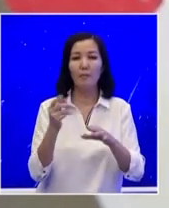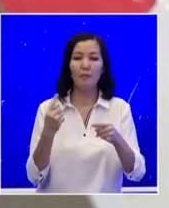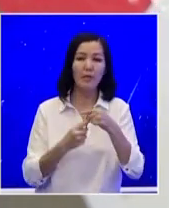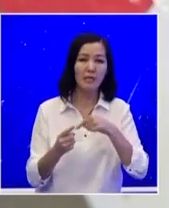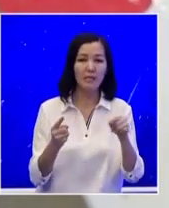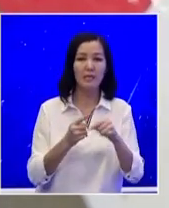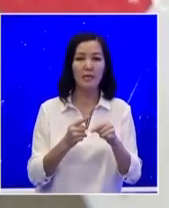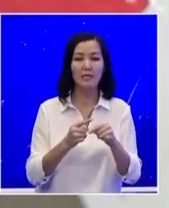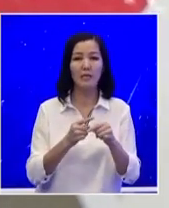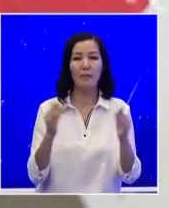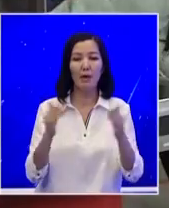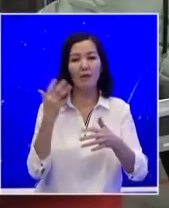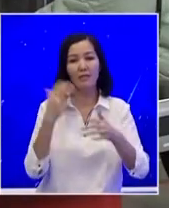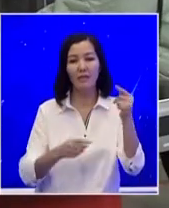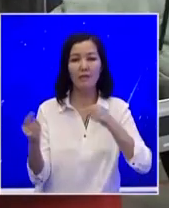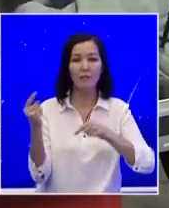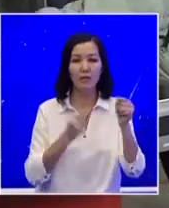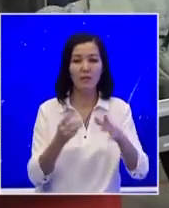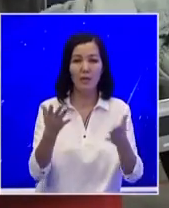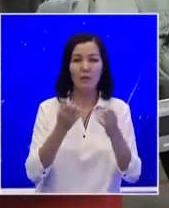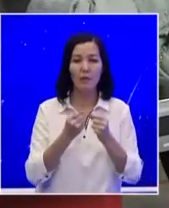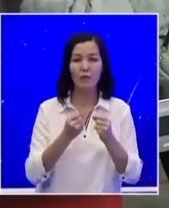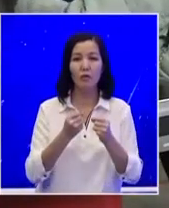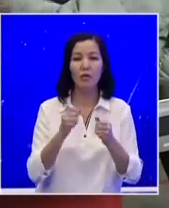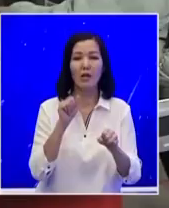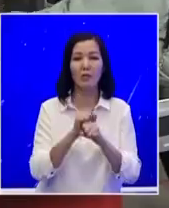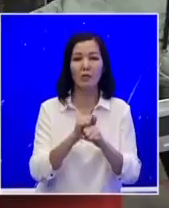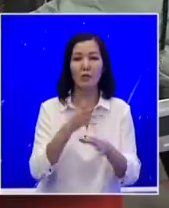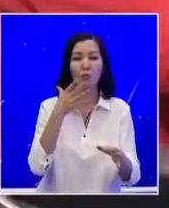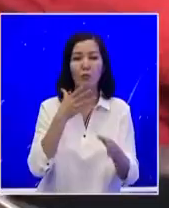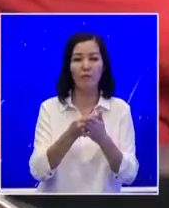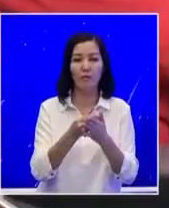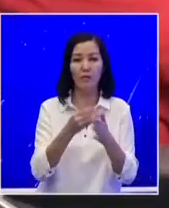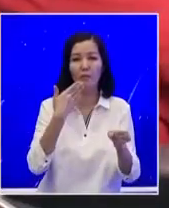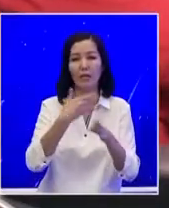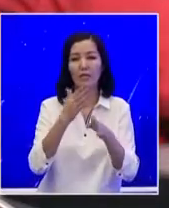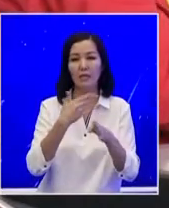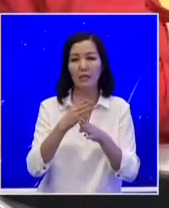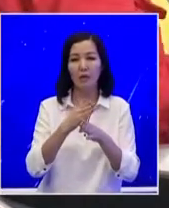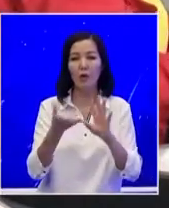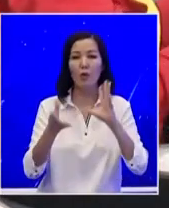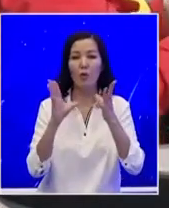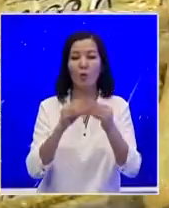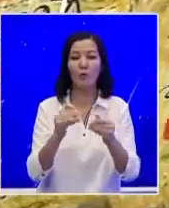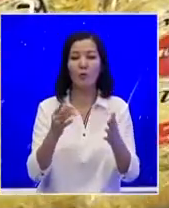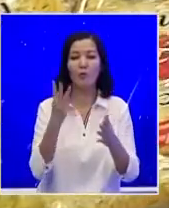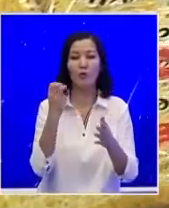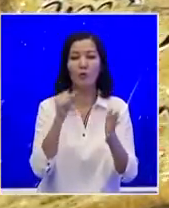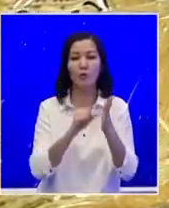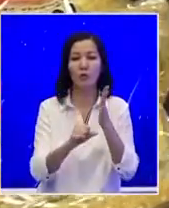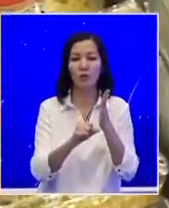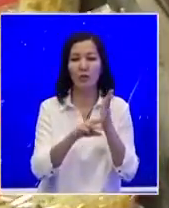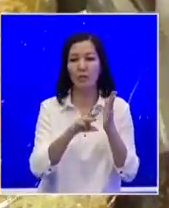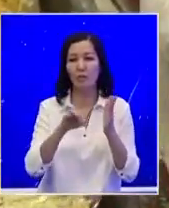бизнес-сообществу. Субъекты малого и среднего бизнеса получили отсрочку по выплатам займов и кредитов на общую сумму более